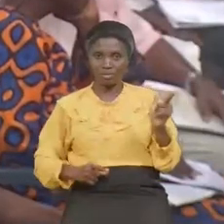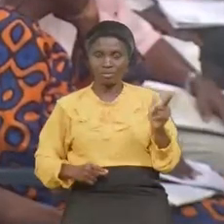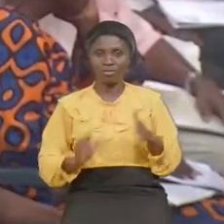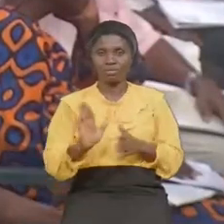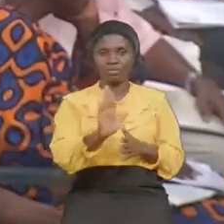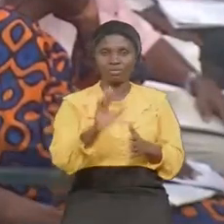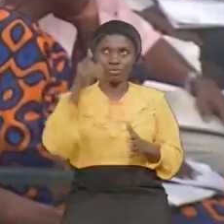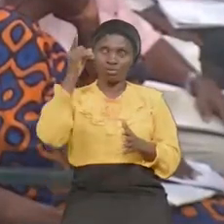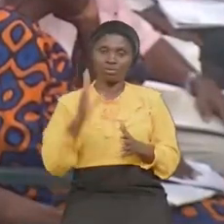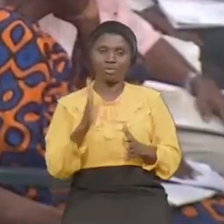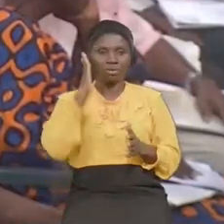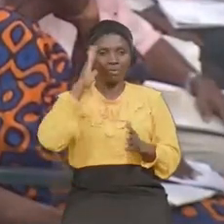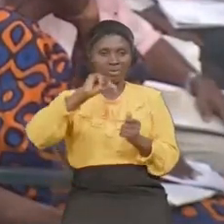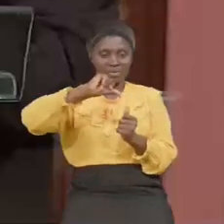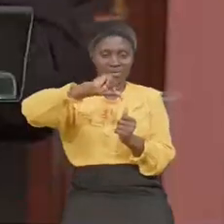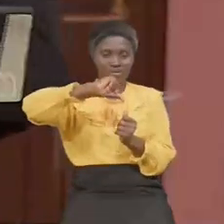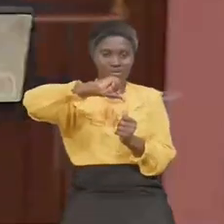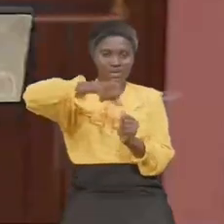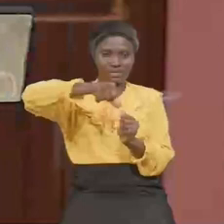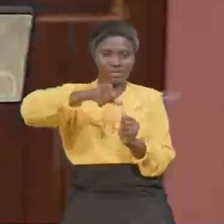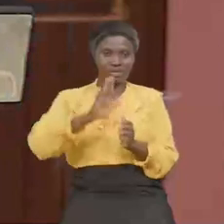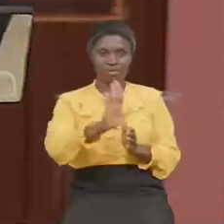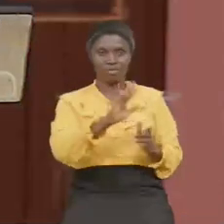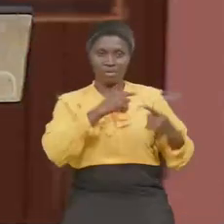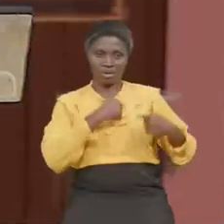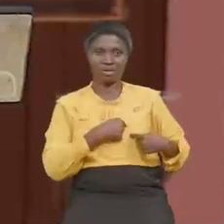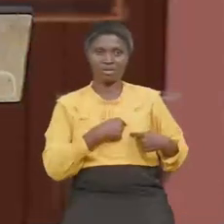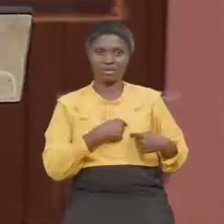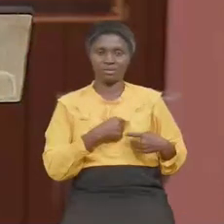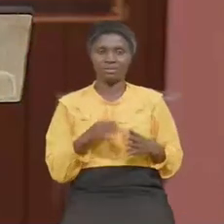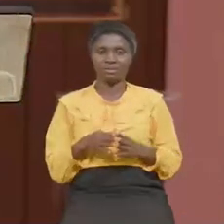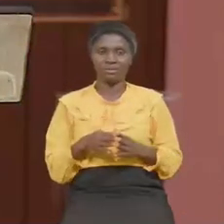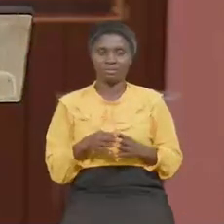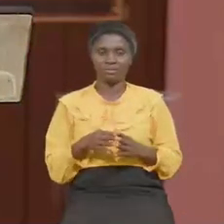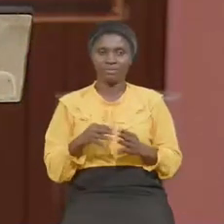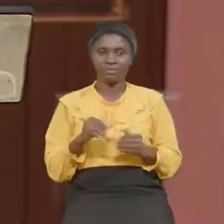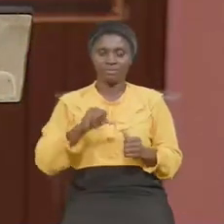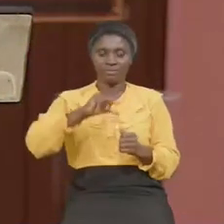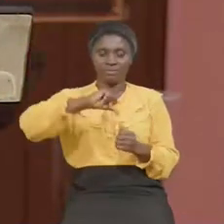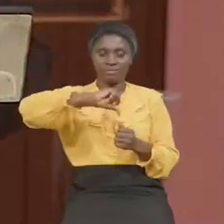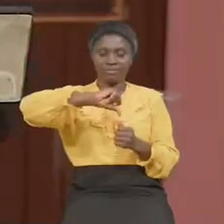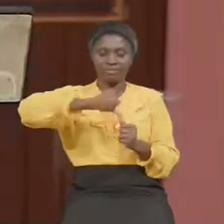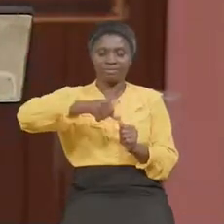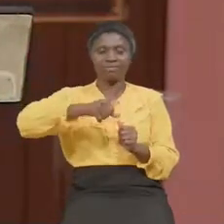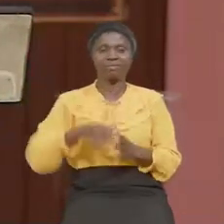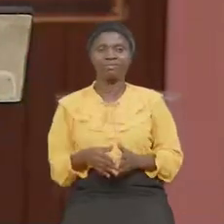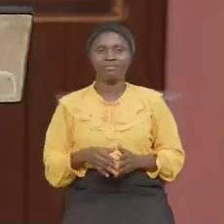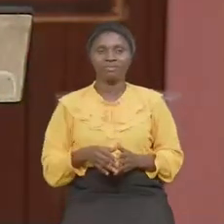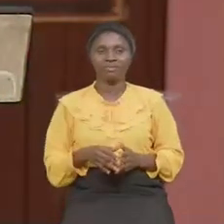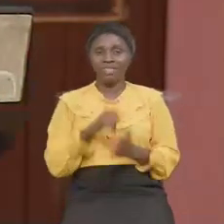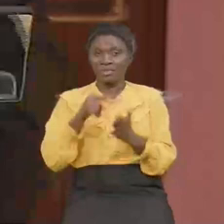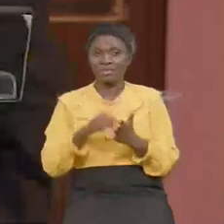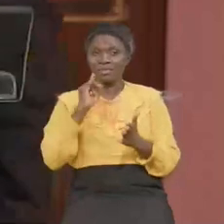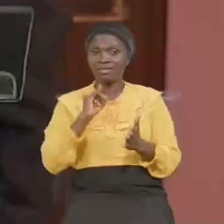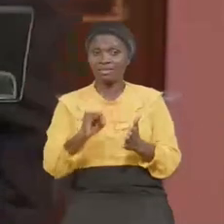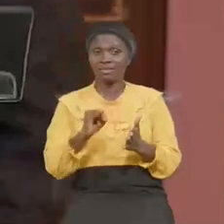circoncira ton cœur. Ce n'est pas la circoncision faite par un homme. C'est la circoncision que